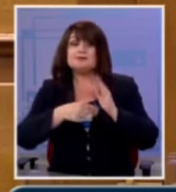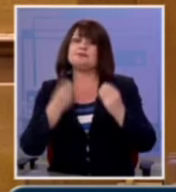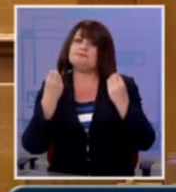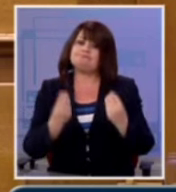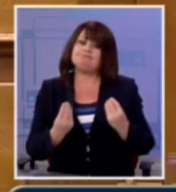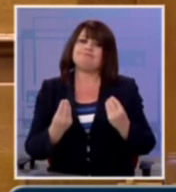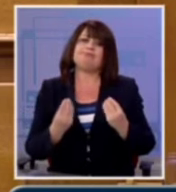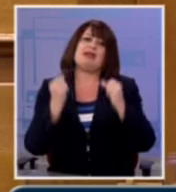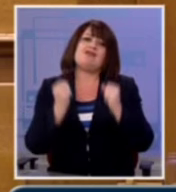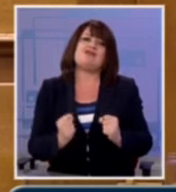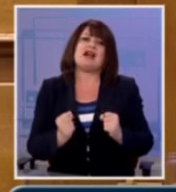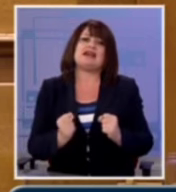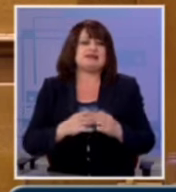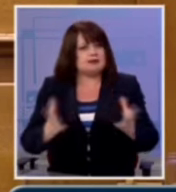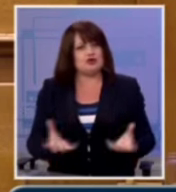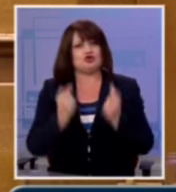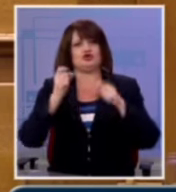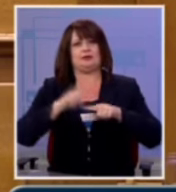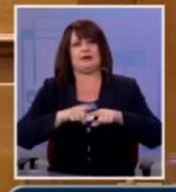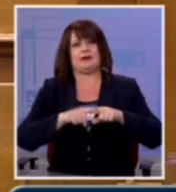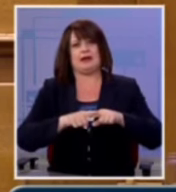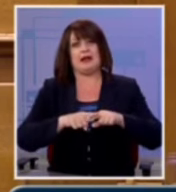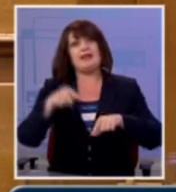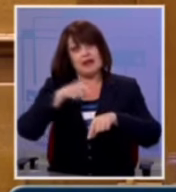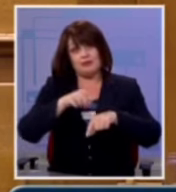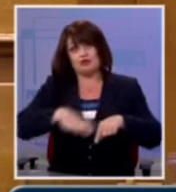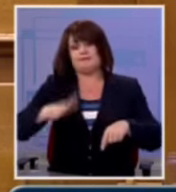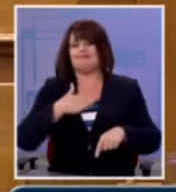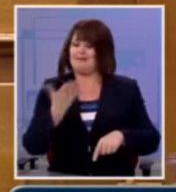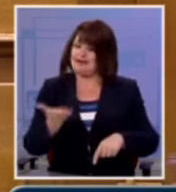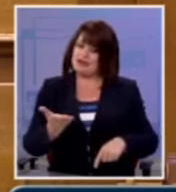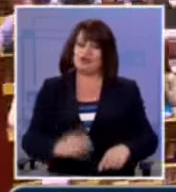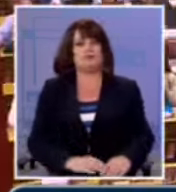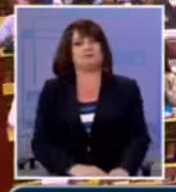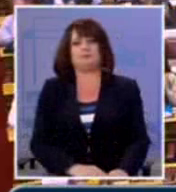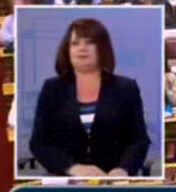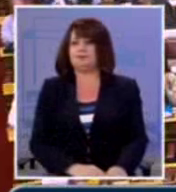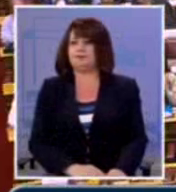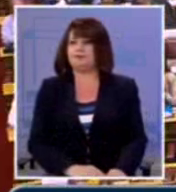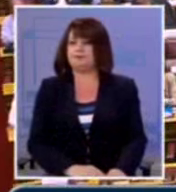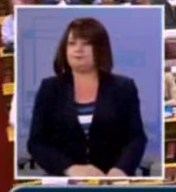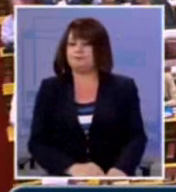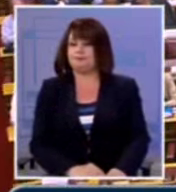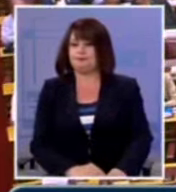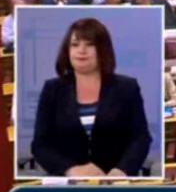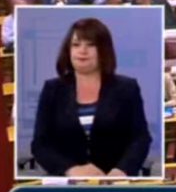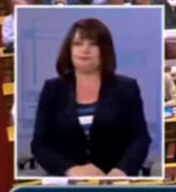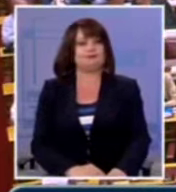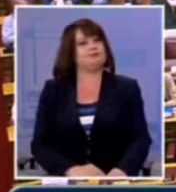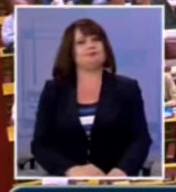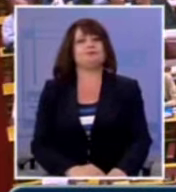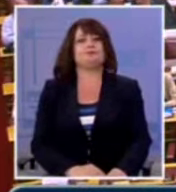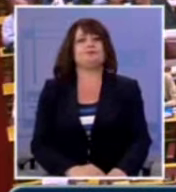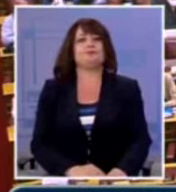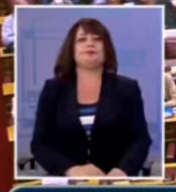προϋποθέσεις διάσωσης της χώρας υπό τις δεδομένες συνθήκες. Σας ευχαριστώ. Ευχαριστούμε, κύριε Υπουργέ. Ο κύριος